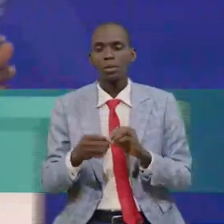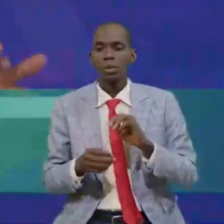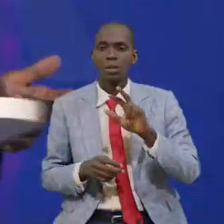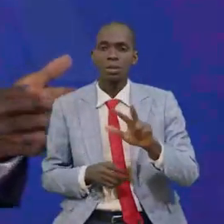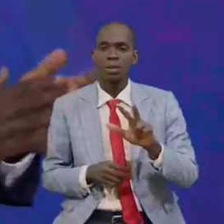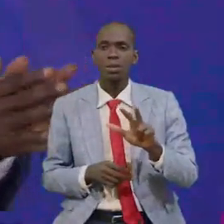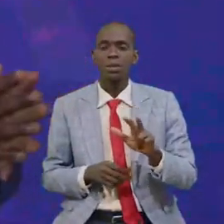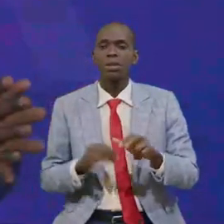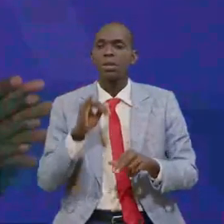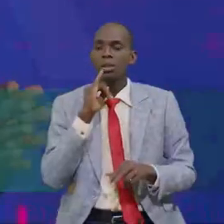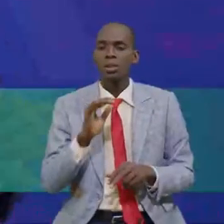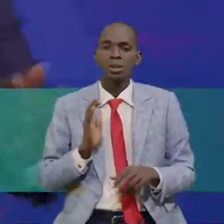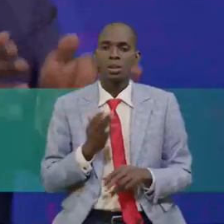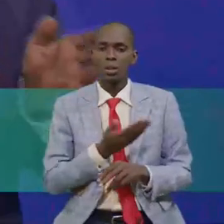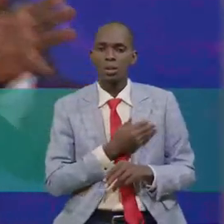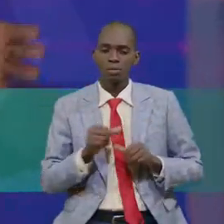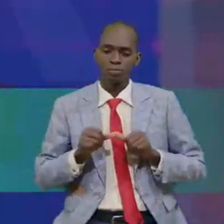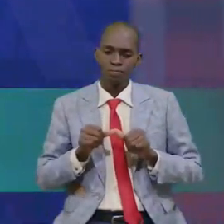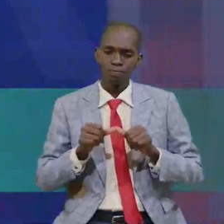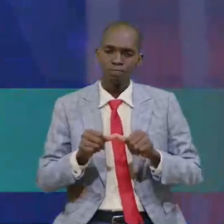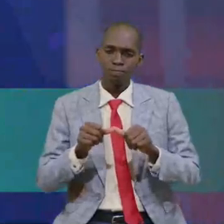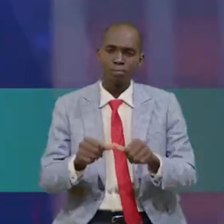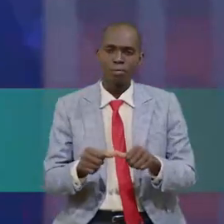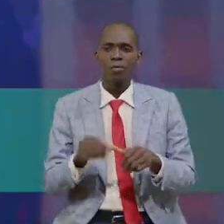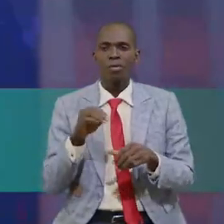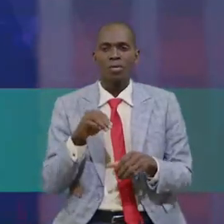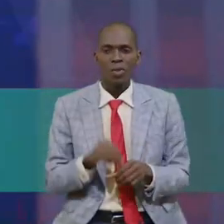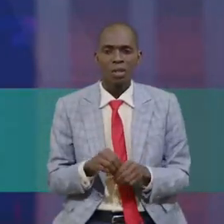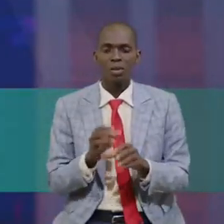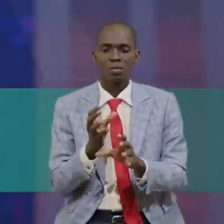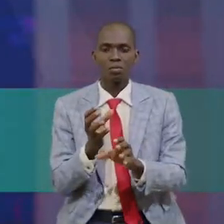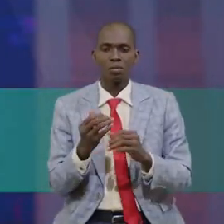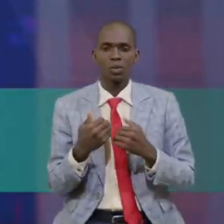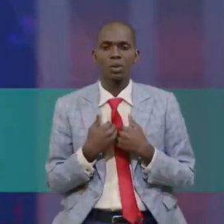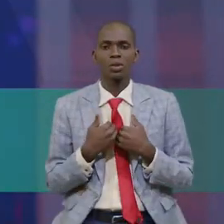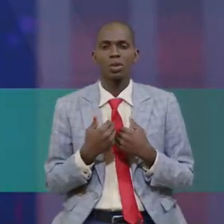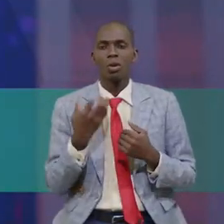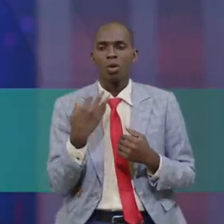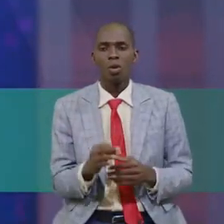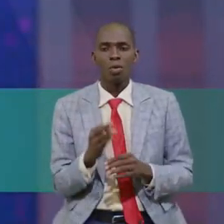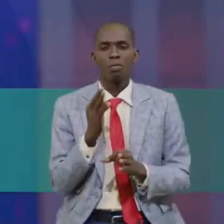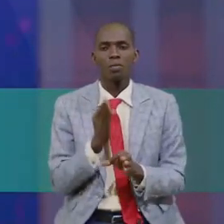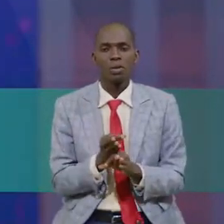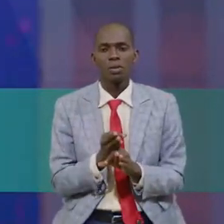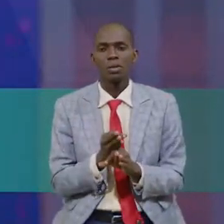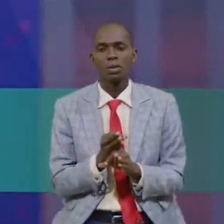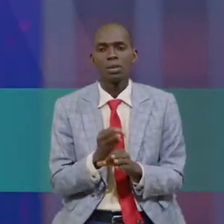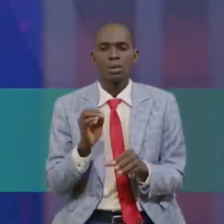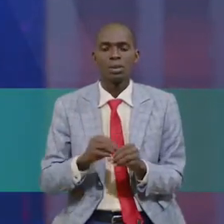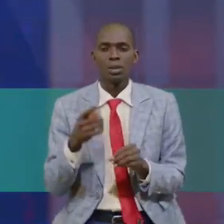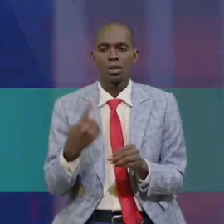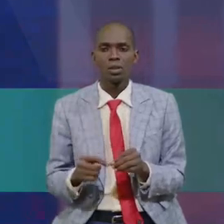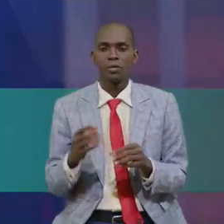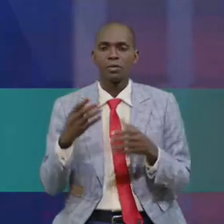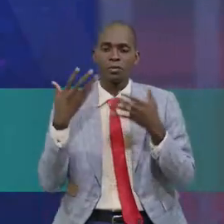notre persévérance dans la possession de la foi dans